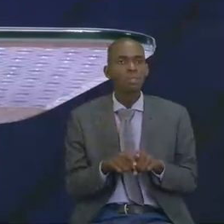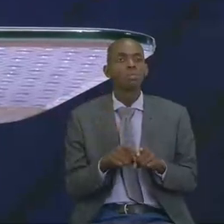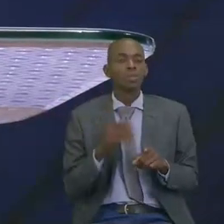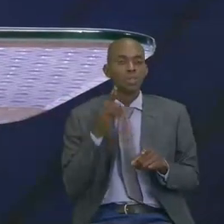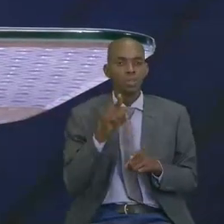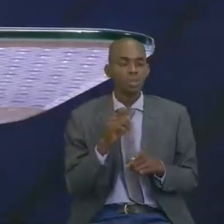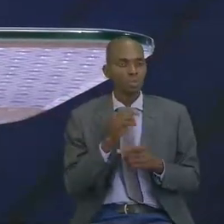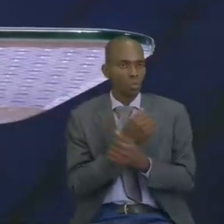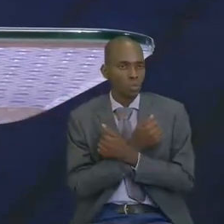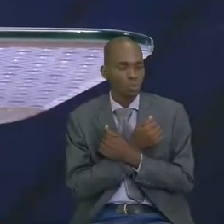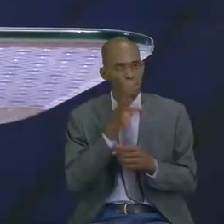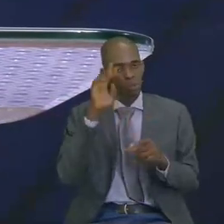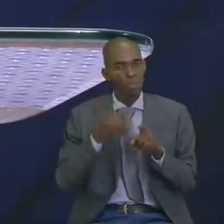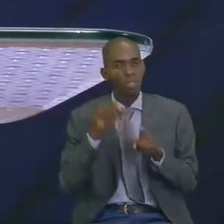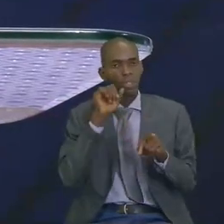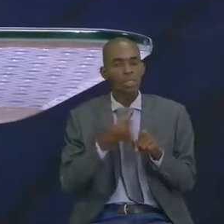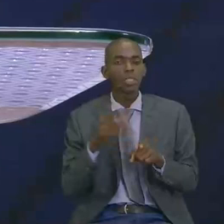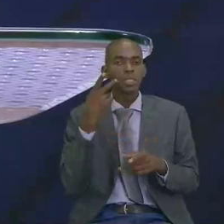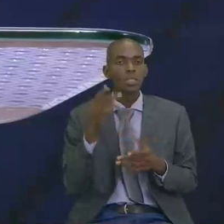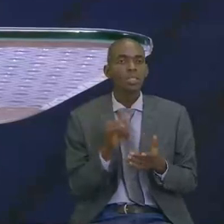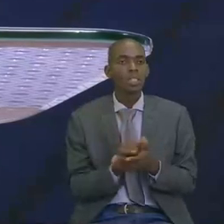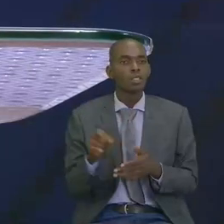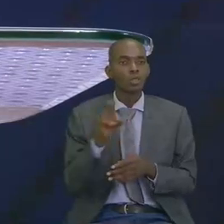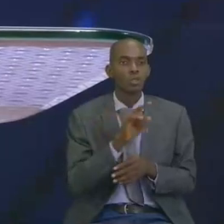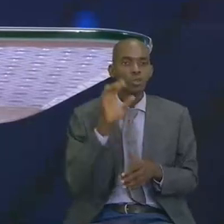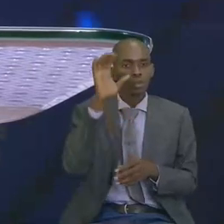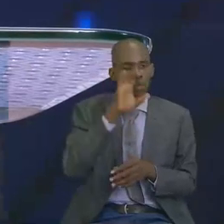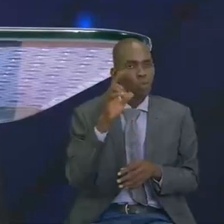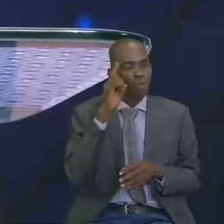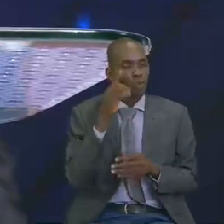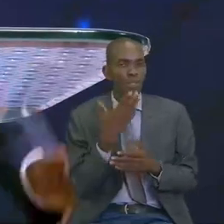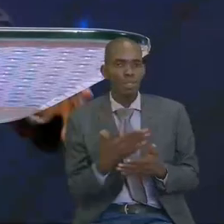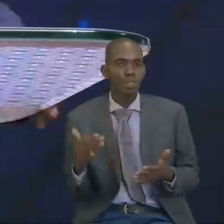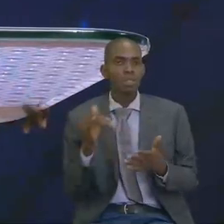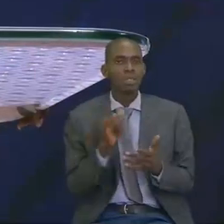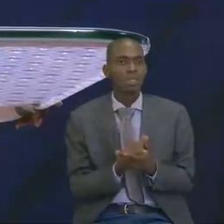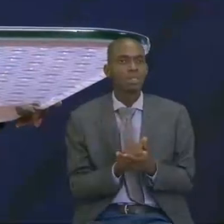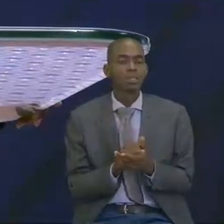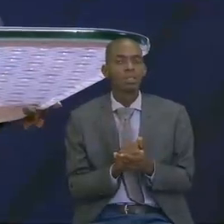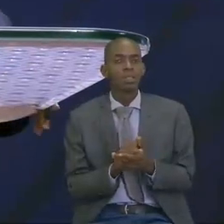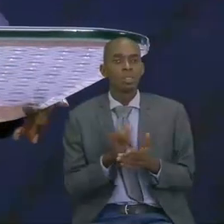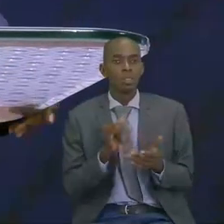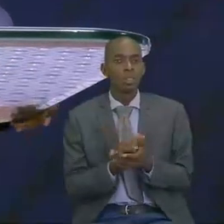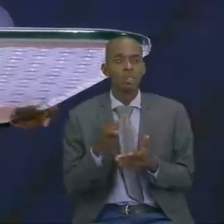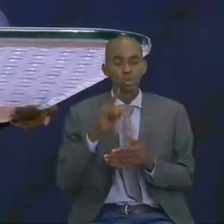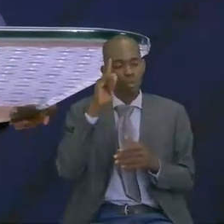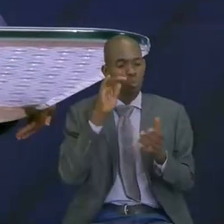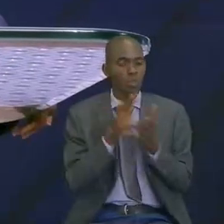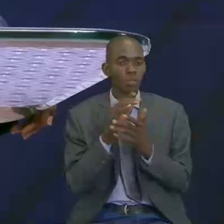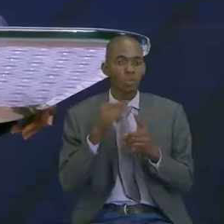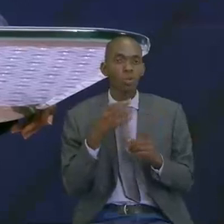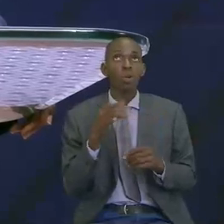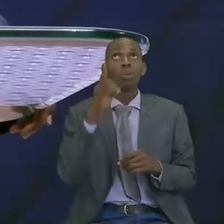sœur. C'est pourquoi, bien-aimé, en attendant ces choses, que vous croyez à la part de Dieu, qu'au dernier